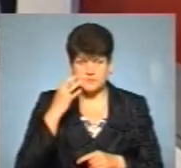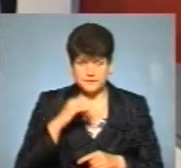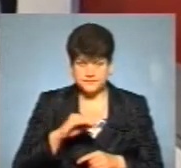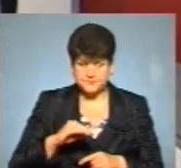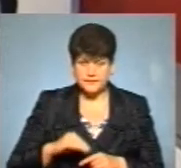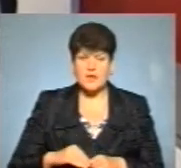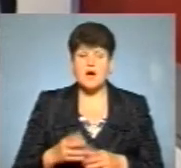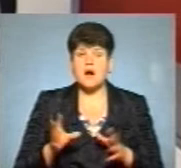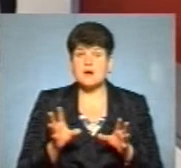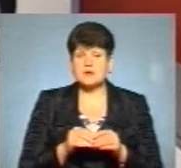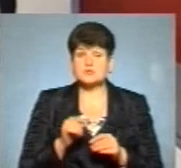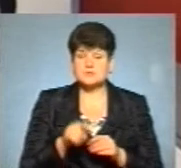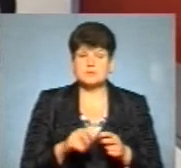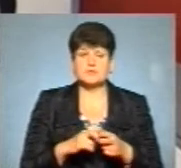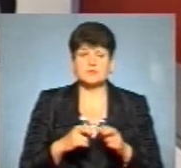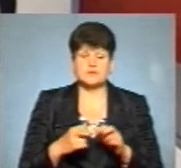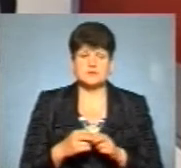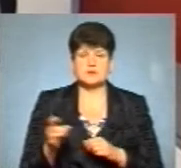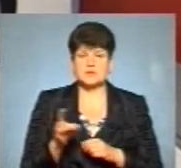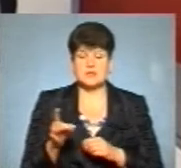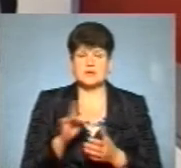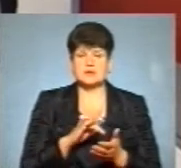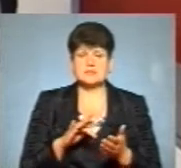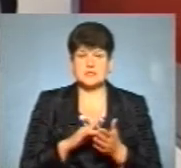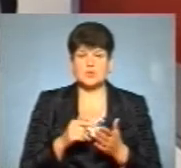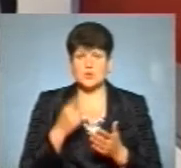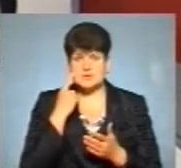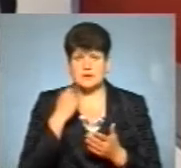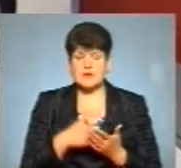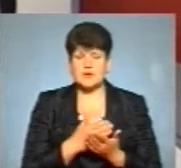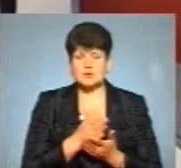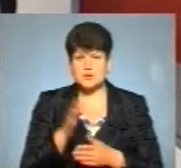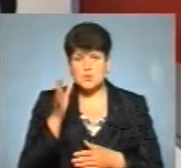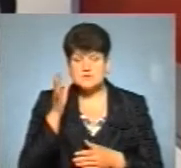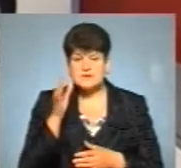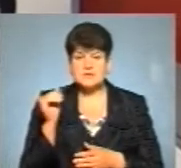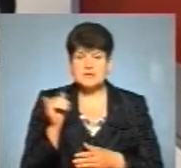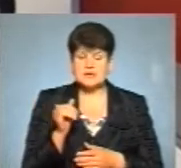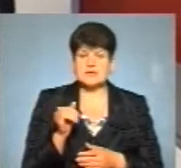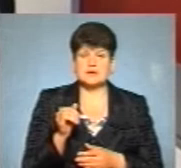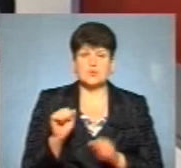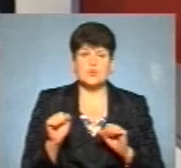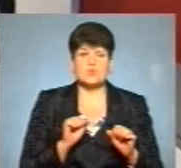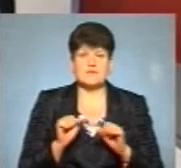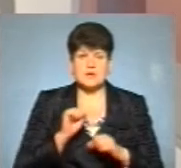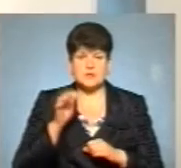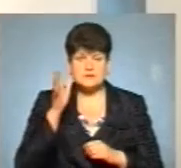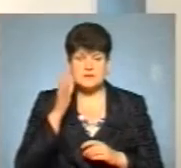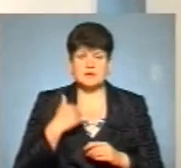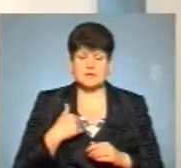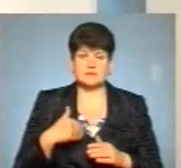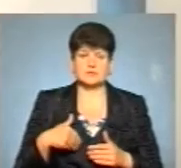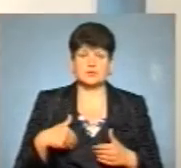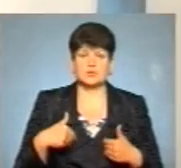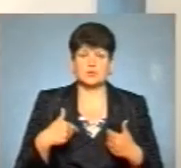Разом з тим, Івано-Франківський регіональний центр оцінювання якості освіти, і в якійсь мірі і управління освіти, освіти нам долучається